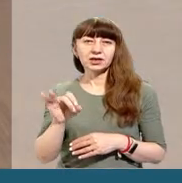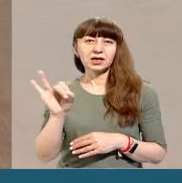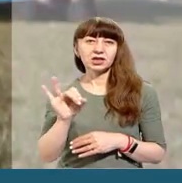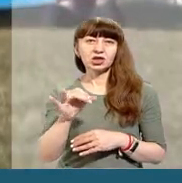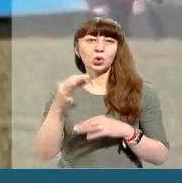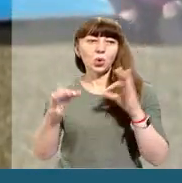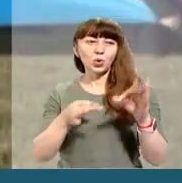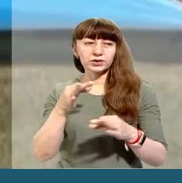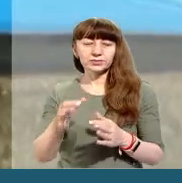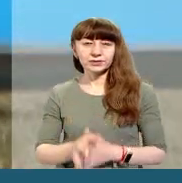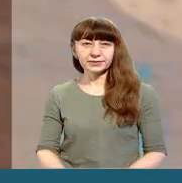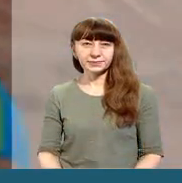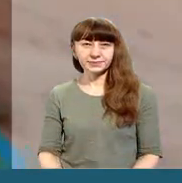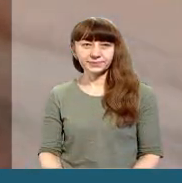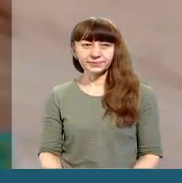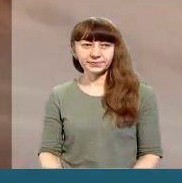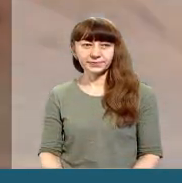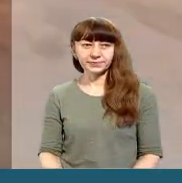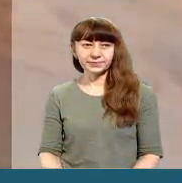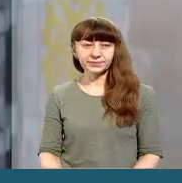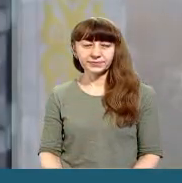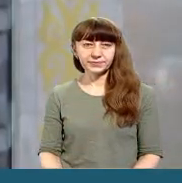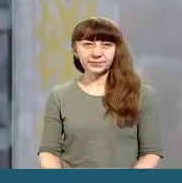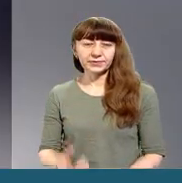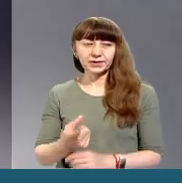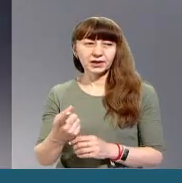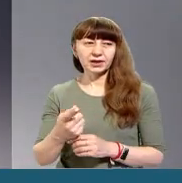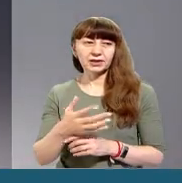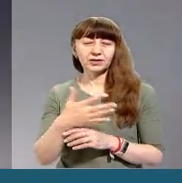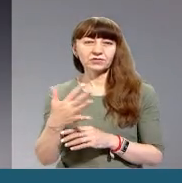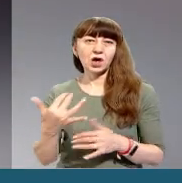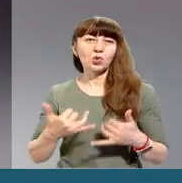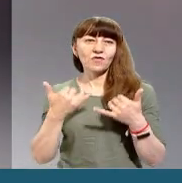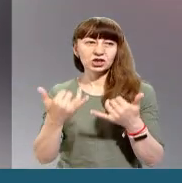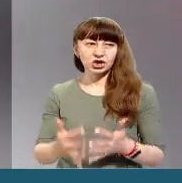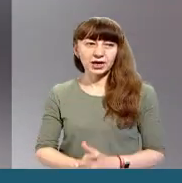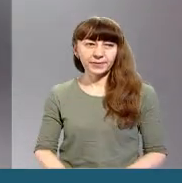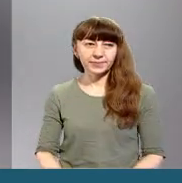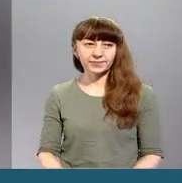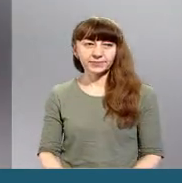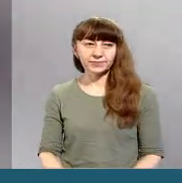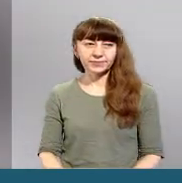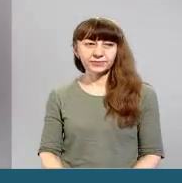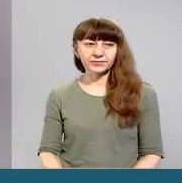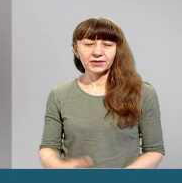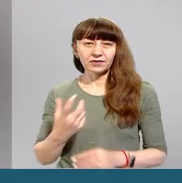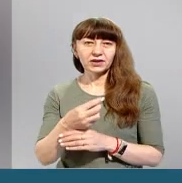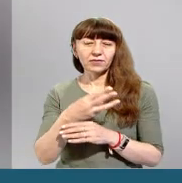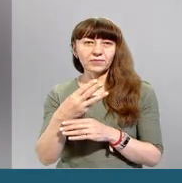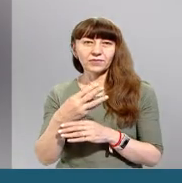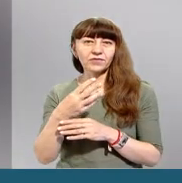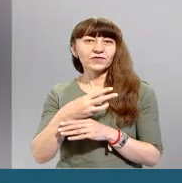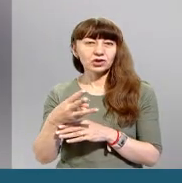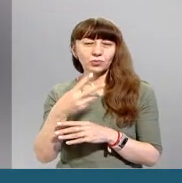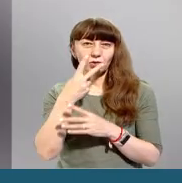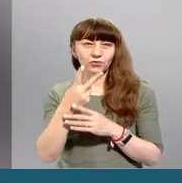ту қандай көлемде, қандай жерде тұрмасын қастерлі. Мына видеода кішкентай жүректе патриотизмнің түлей дүрсілі